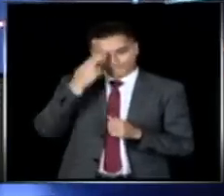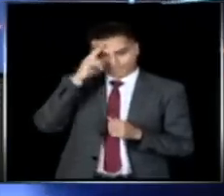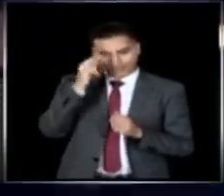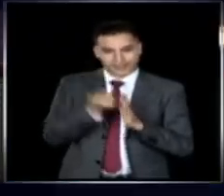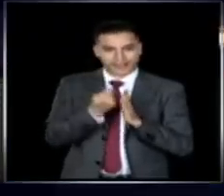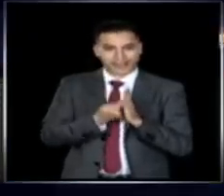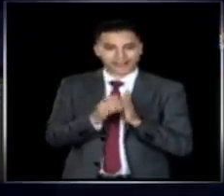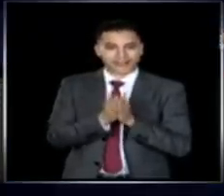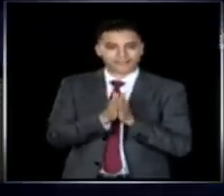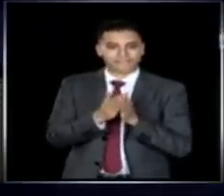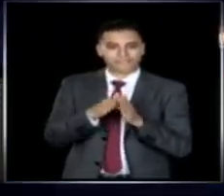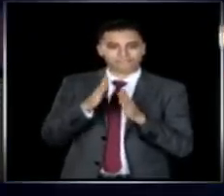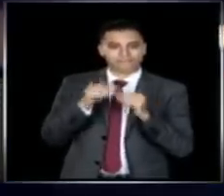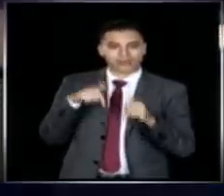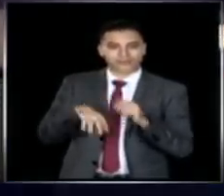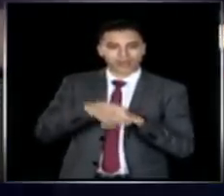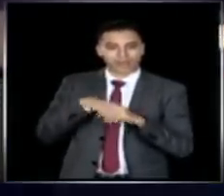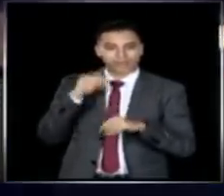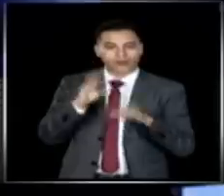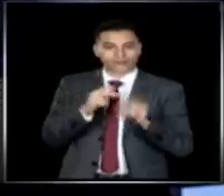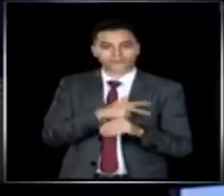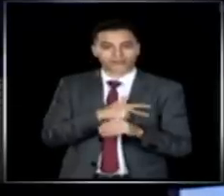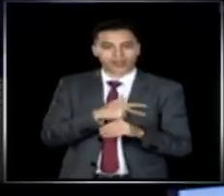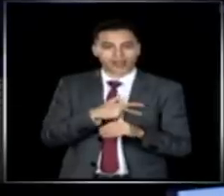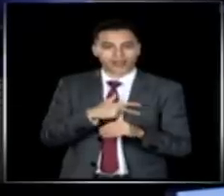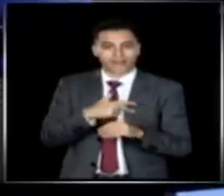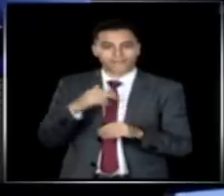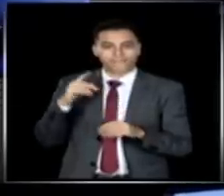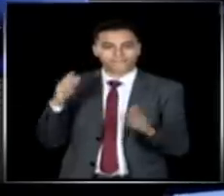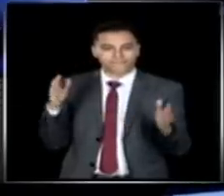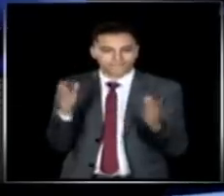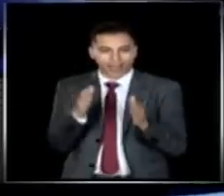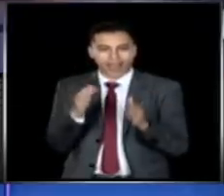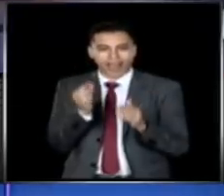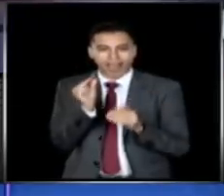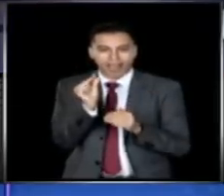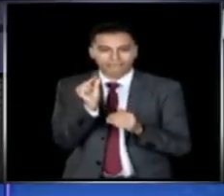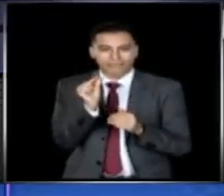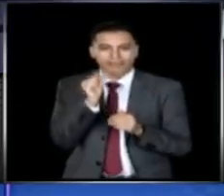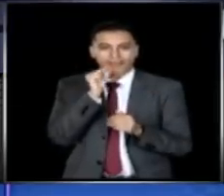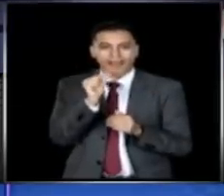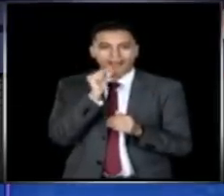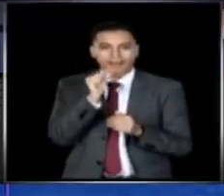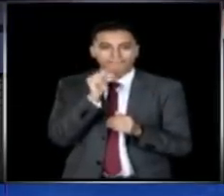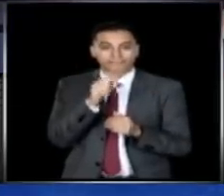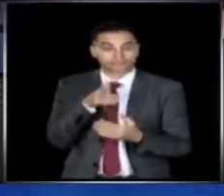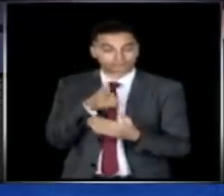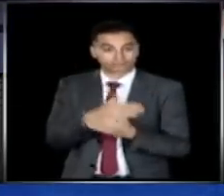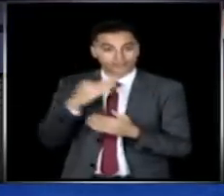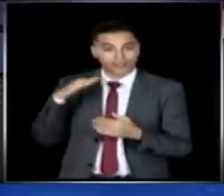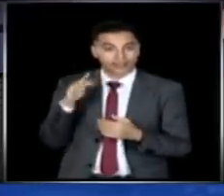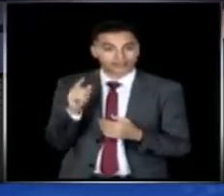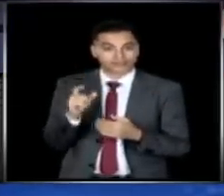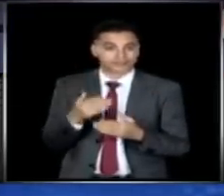من هي الكاتبة المصرية مؤلفة رواية بحجم حبة عنب؟ يا